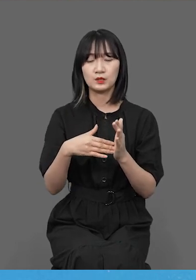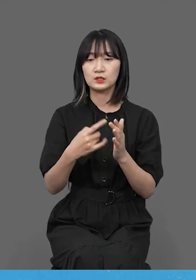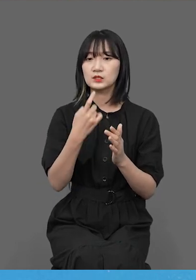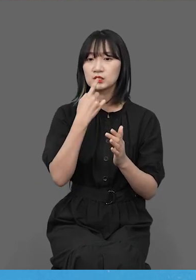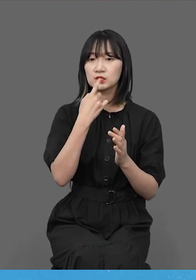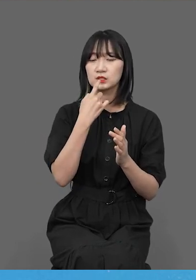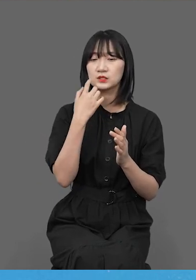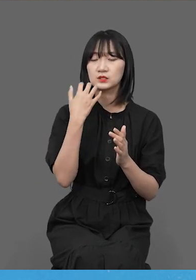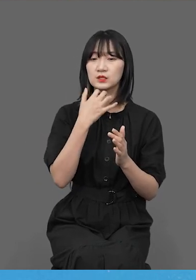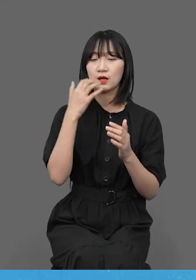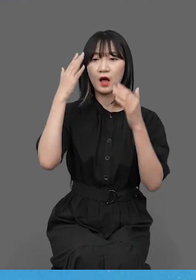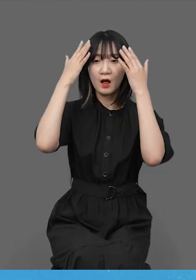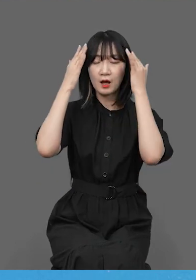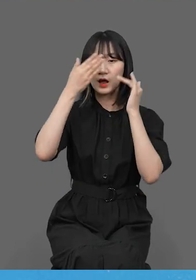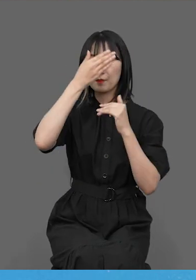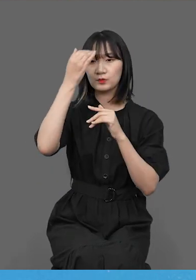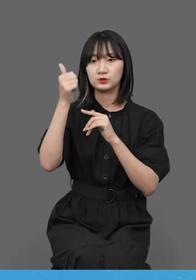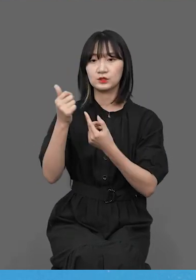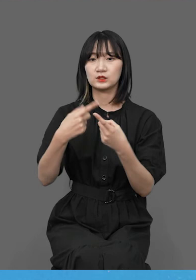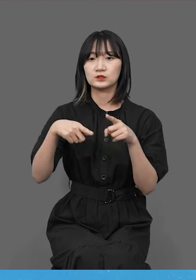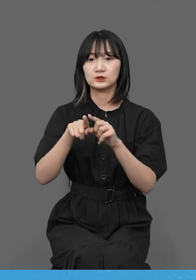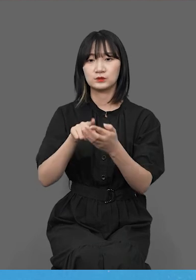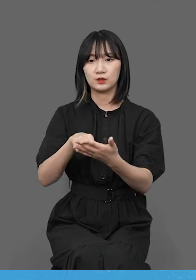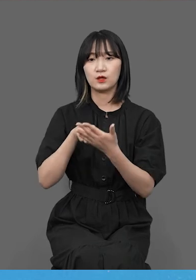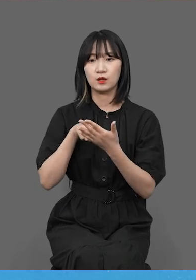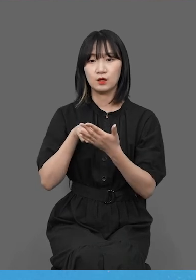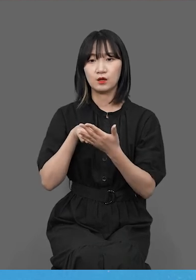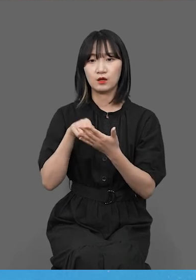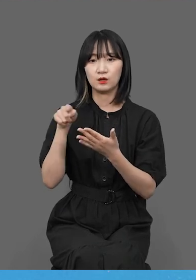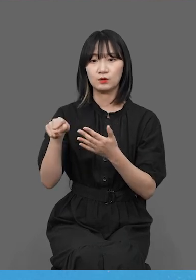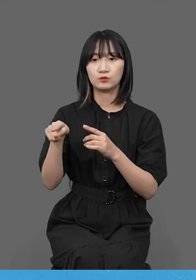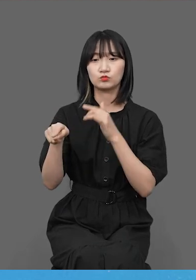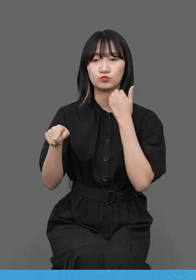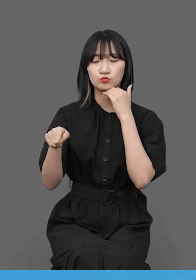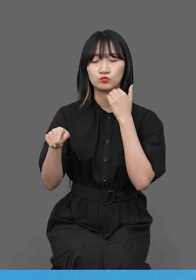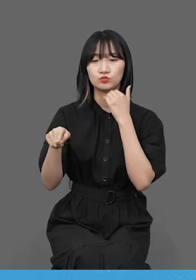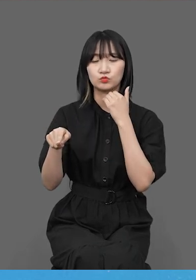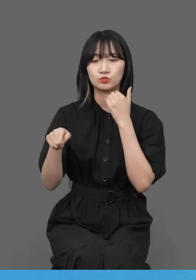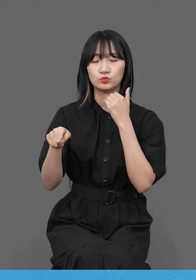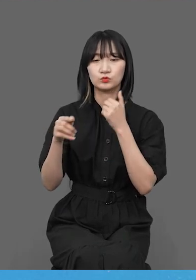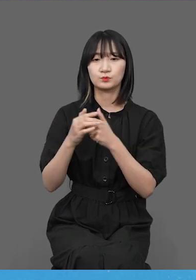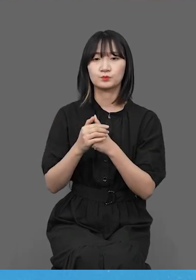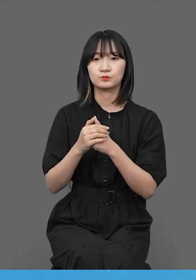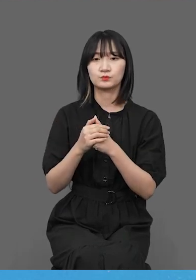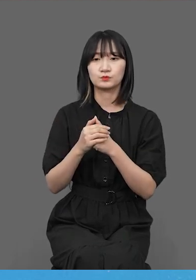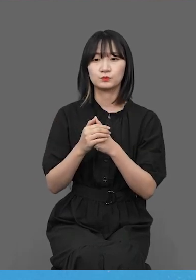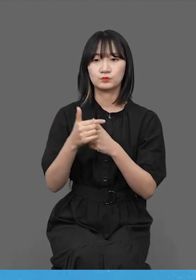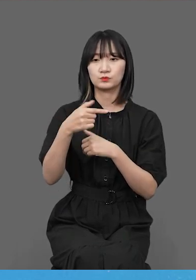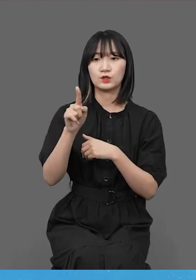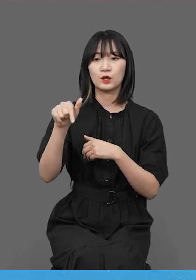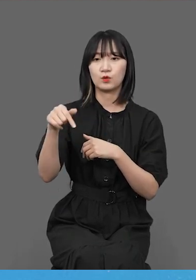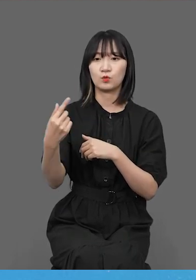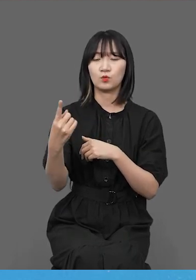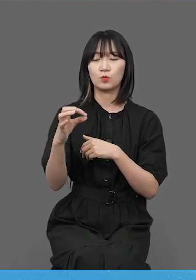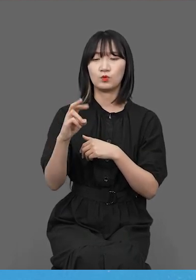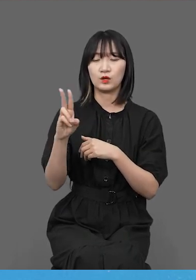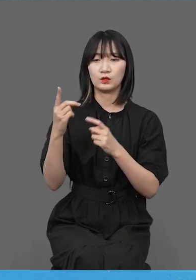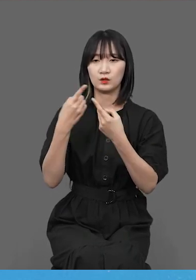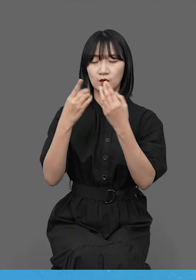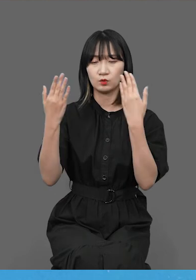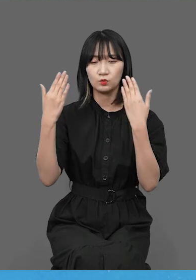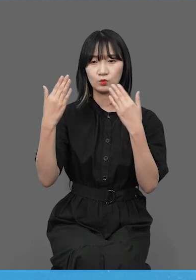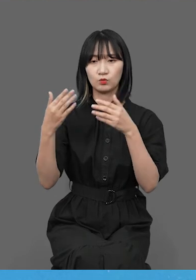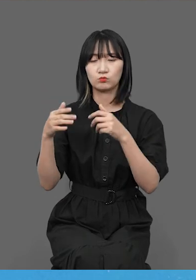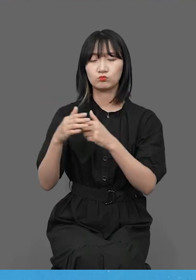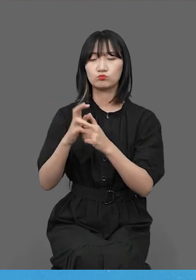흰머리 나신 그 어떤 할아버지하고 같이 나오셨죠. 저 할아버지는 누구냐면은 이 나고야 대학의 물리학 교수님인데,